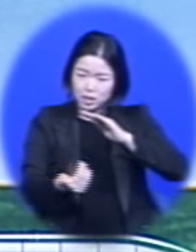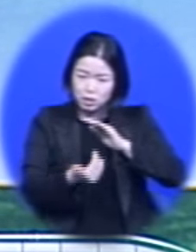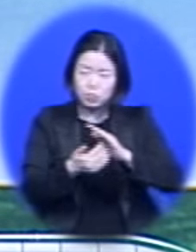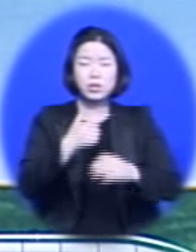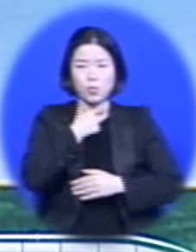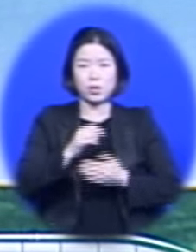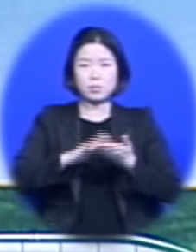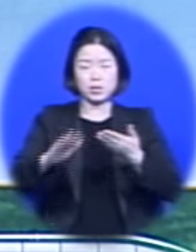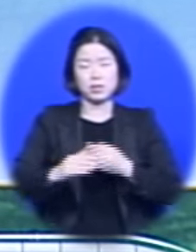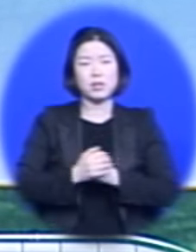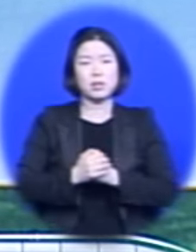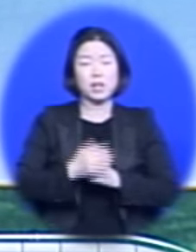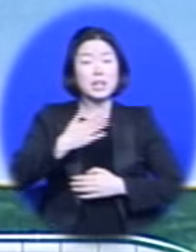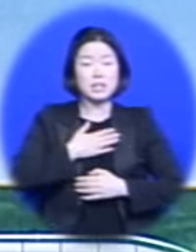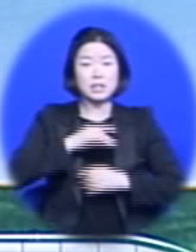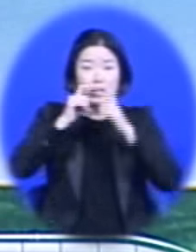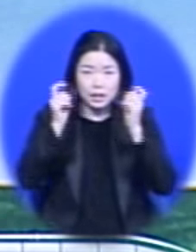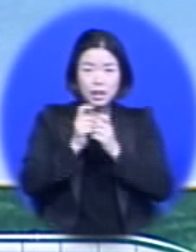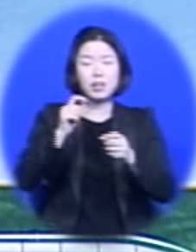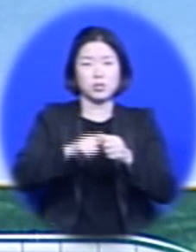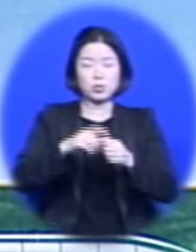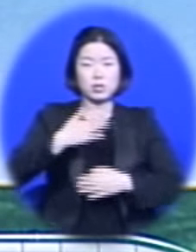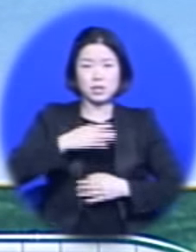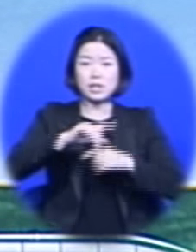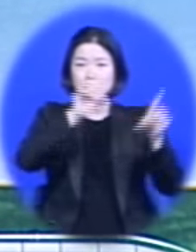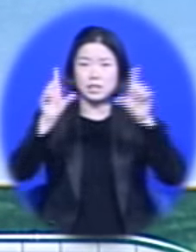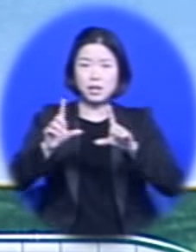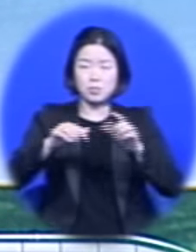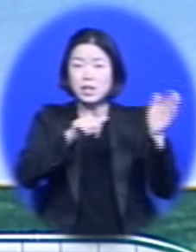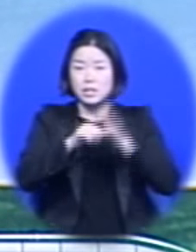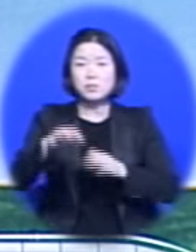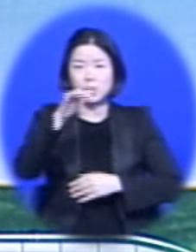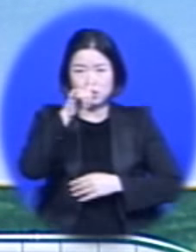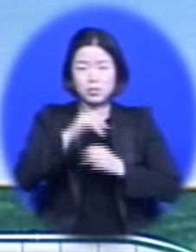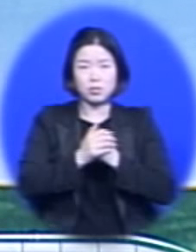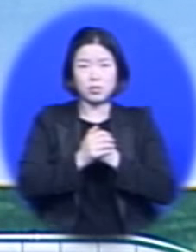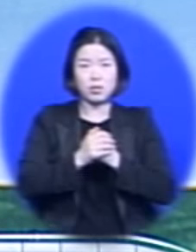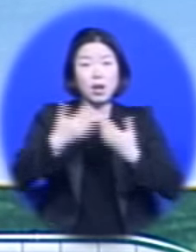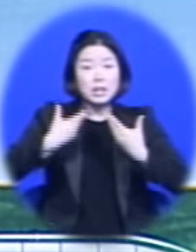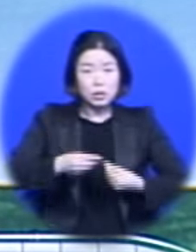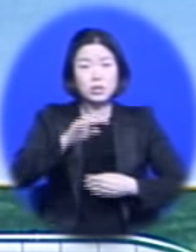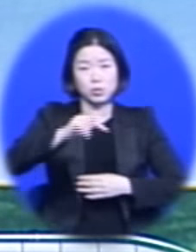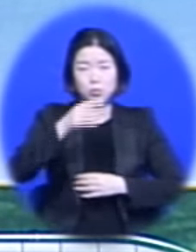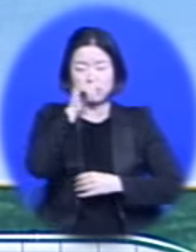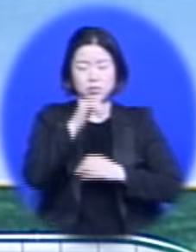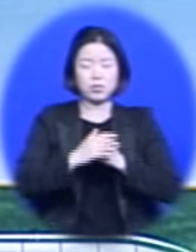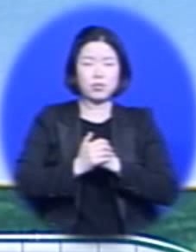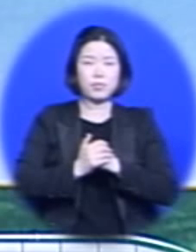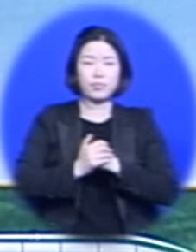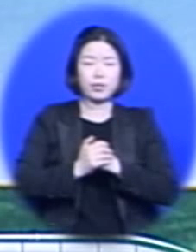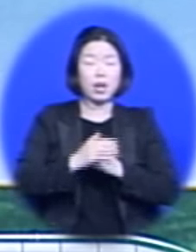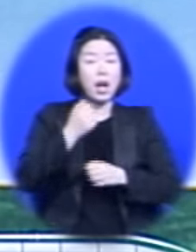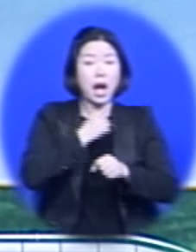원합니다. 저는 개인적으로 제 삶에 실패가 있어요. 좌절도 있습니다.